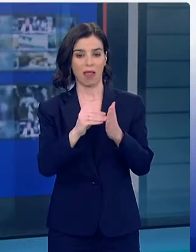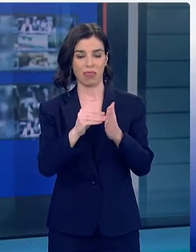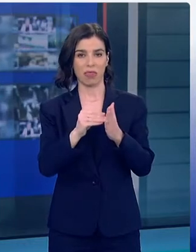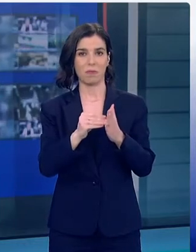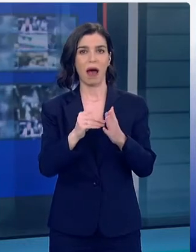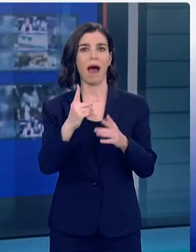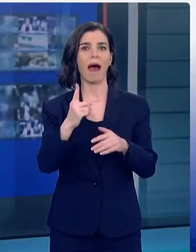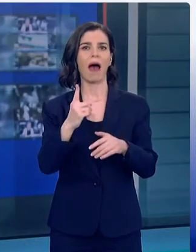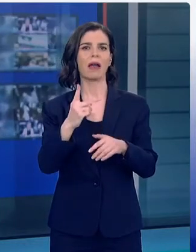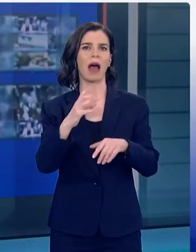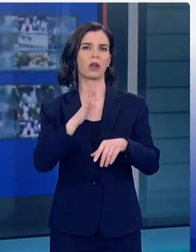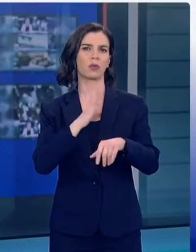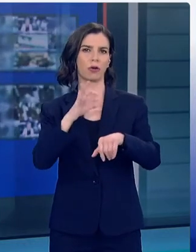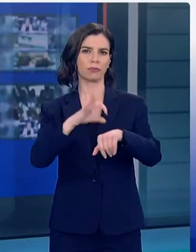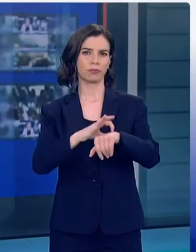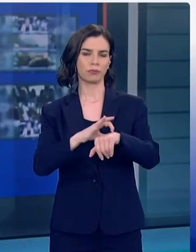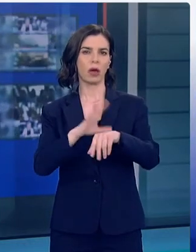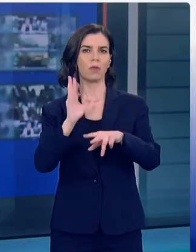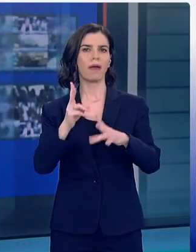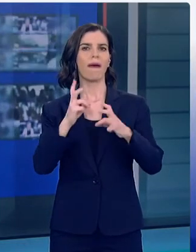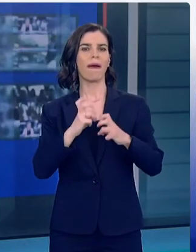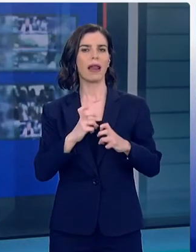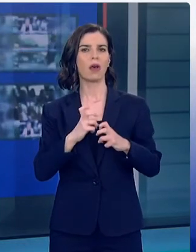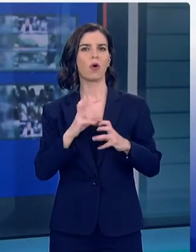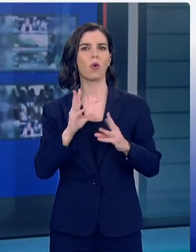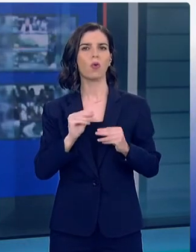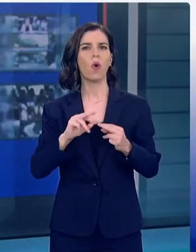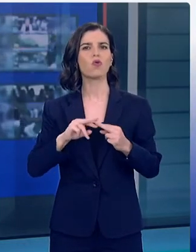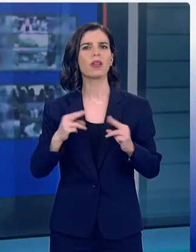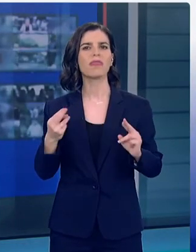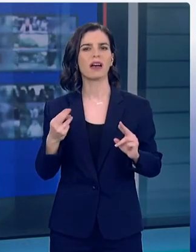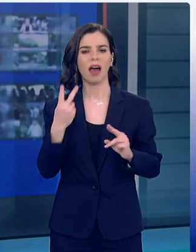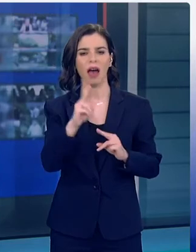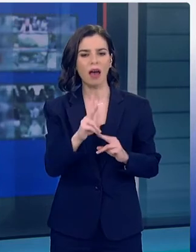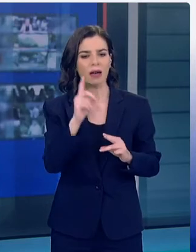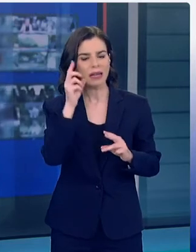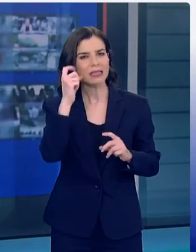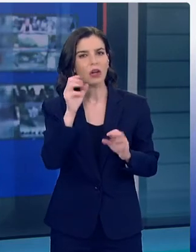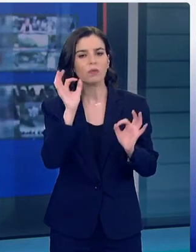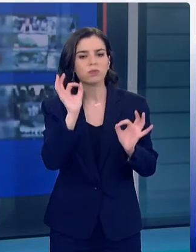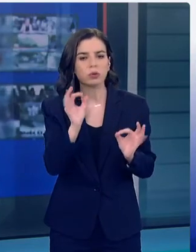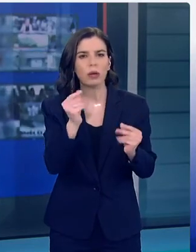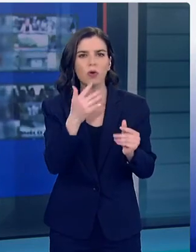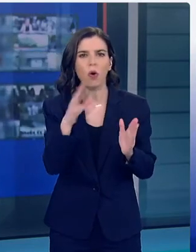από τον SARS-CoV-2 για να έχετε πληρέστερη εικόνα για την κλινική έκβαση κάθε ασθενούς?